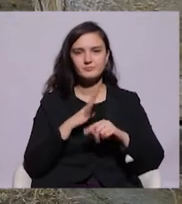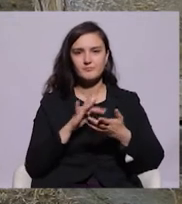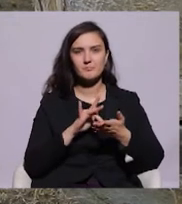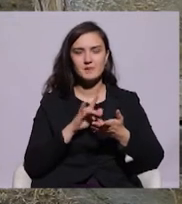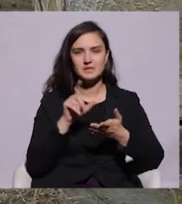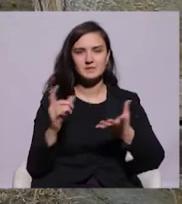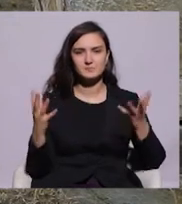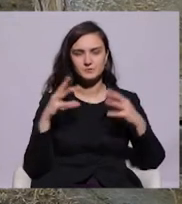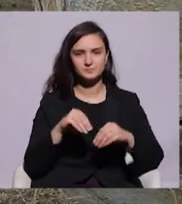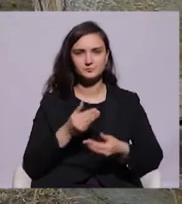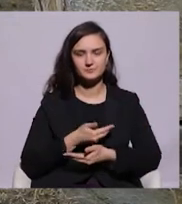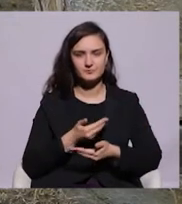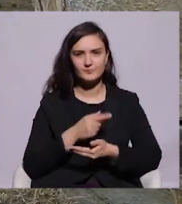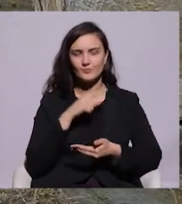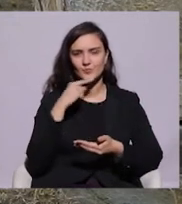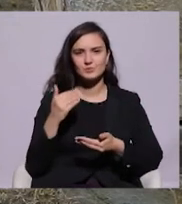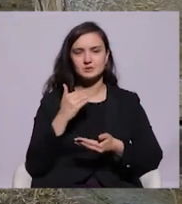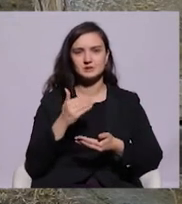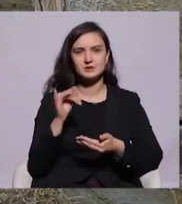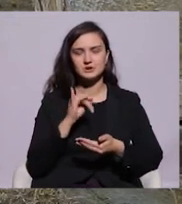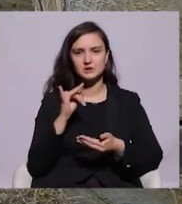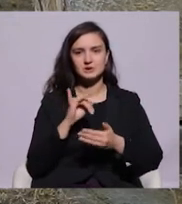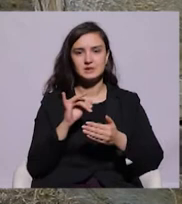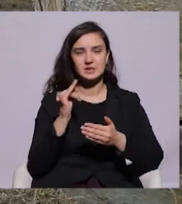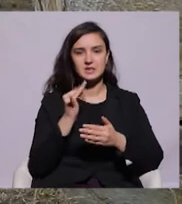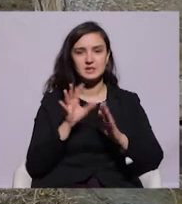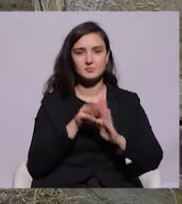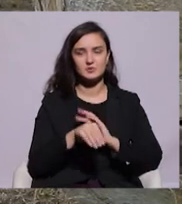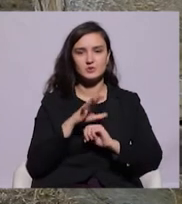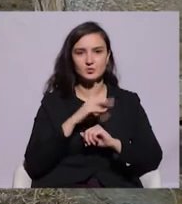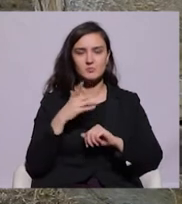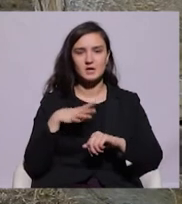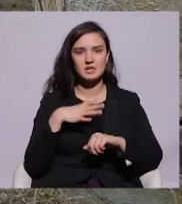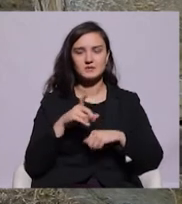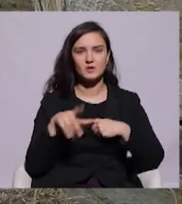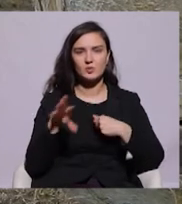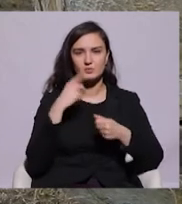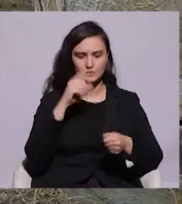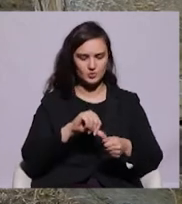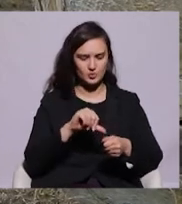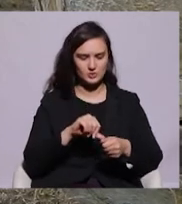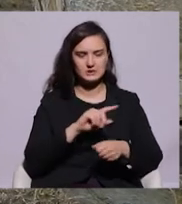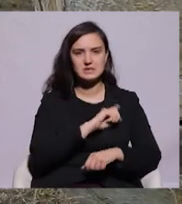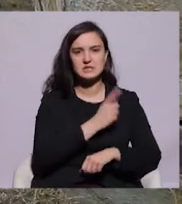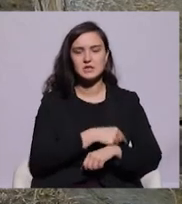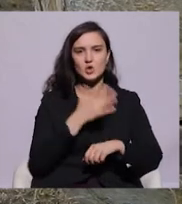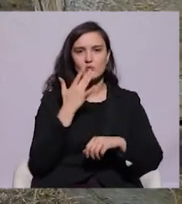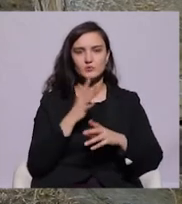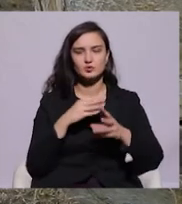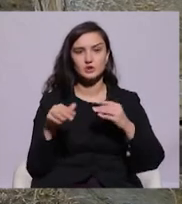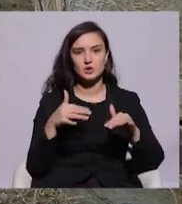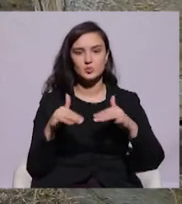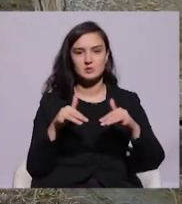მოყვათ ბერძნების ჩამოსვლა. ეს რა თქმა უნდა რუსეთის იმპერიის ინტერესებში შედიოდა, რომ ანუ ქართველობის როლი და ეს სიძლიერე